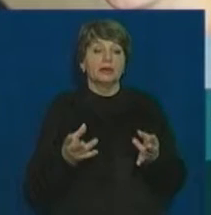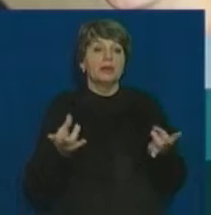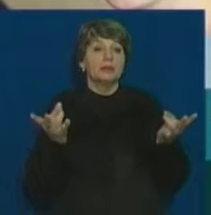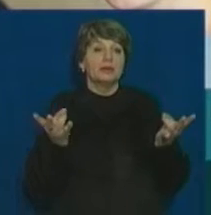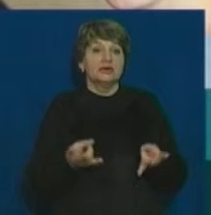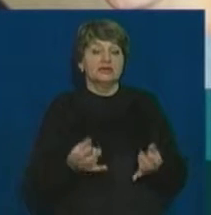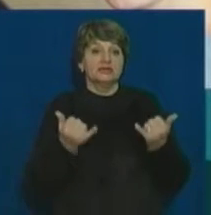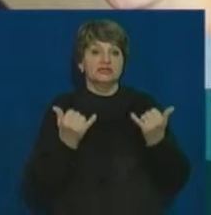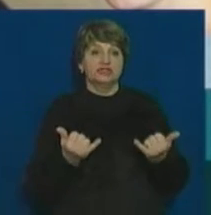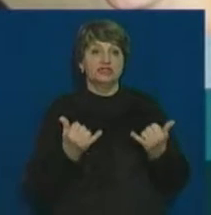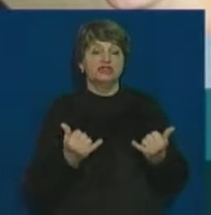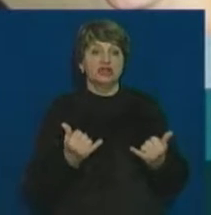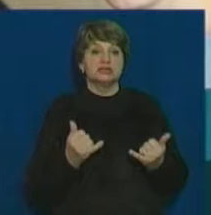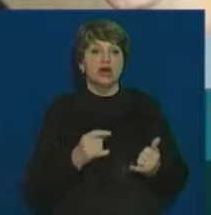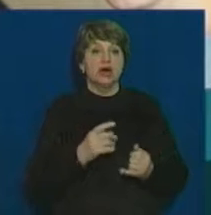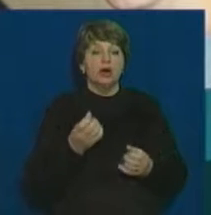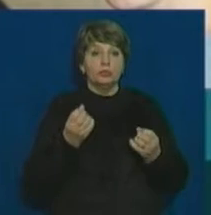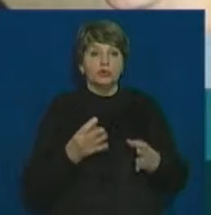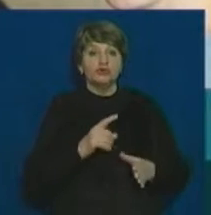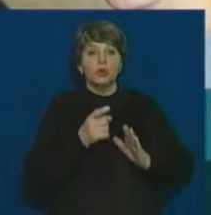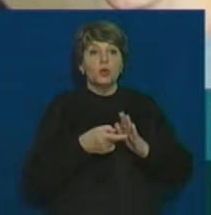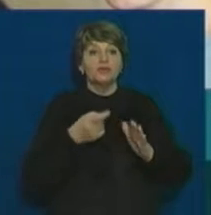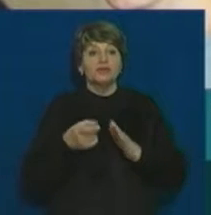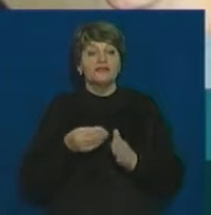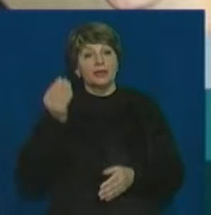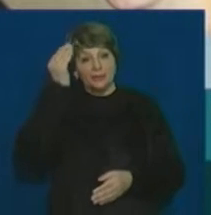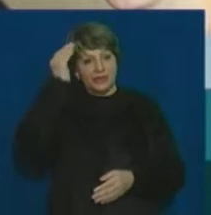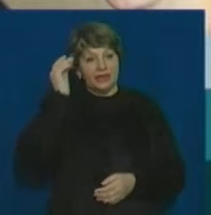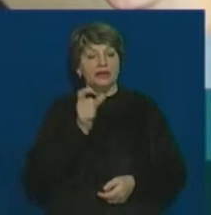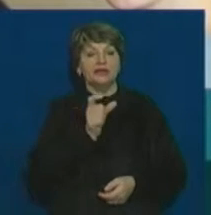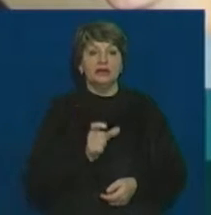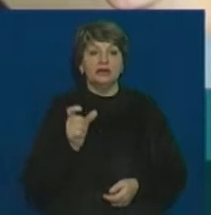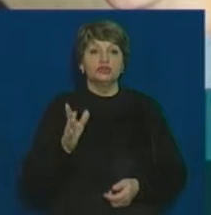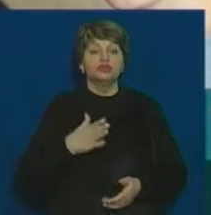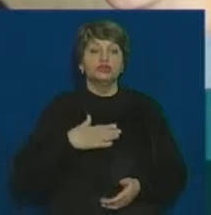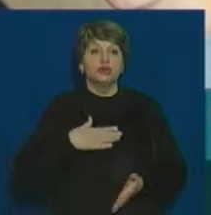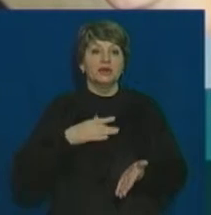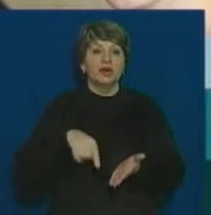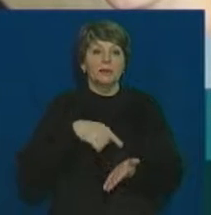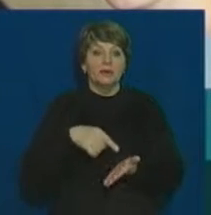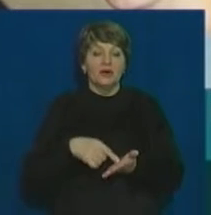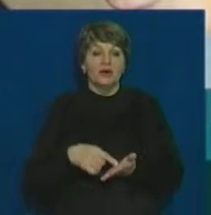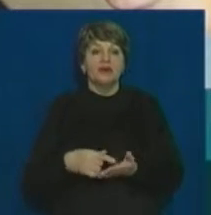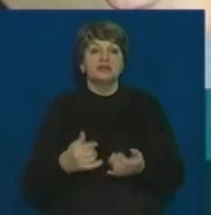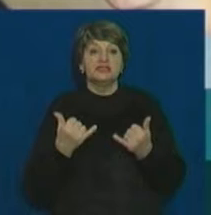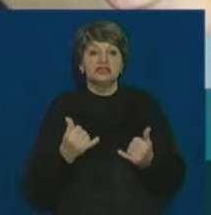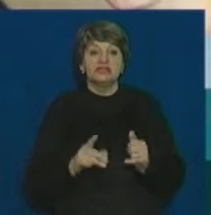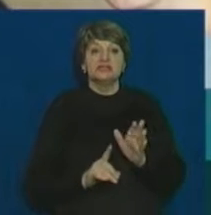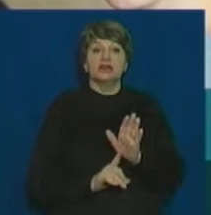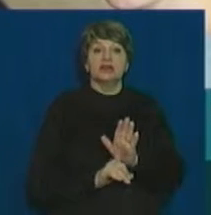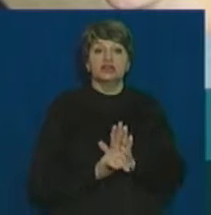потрібно чути думку громади. Я маю на увазі під політичною волею, це те, що місто наше нарешті дійшло до того,